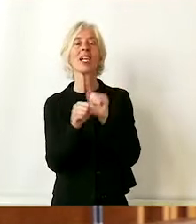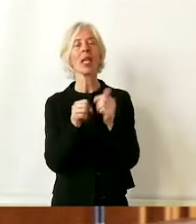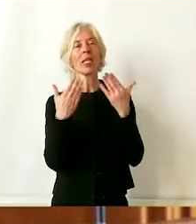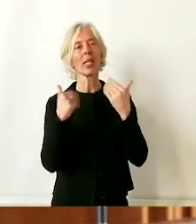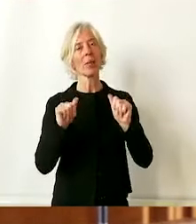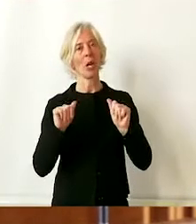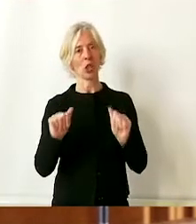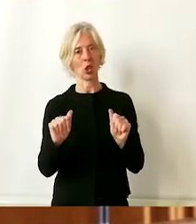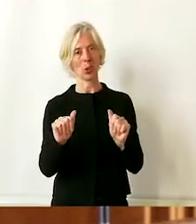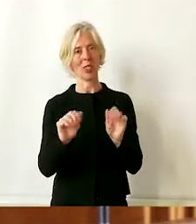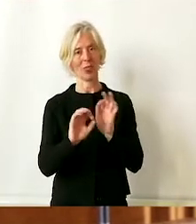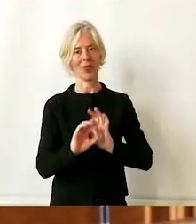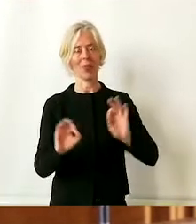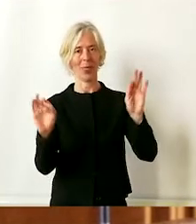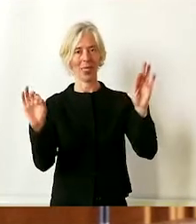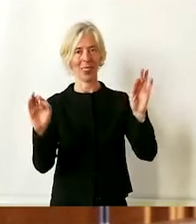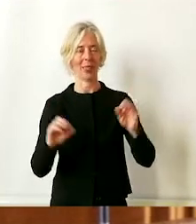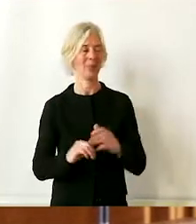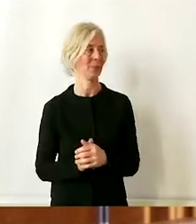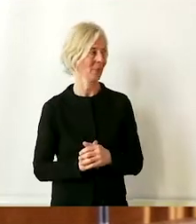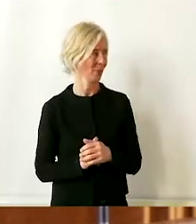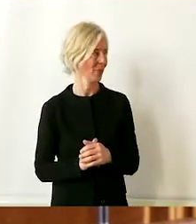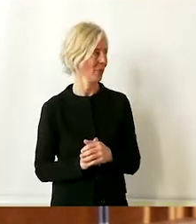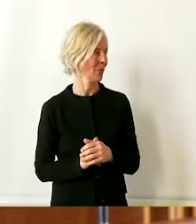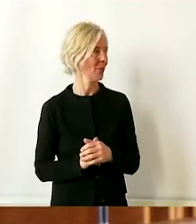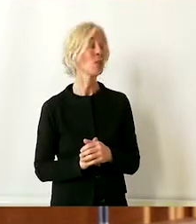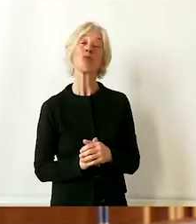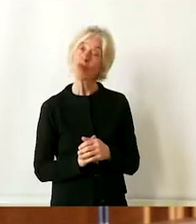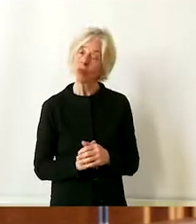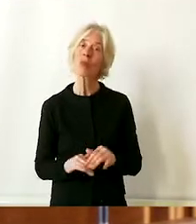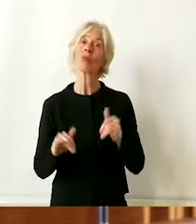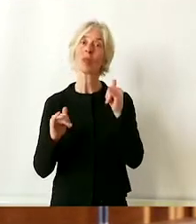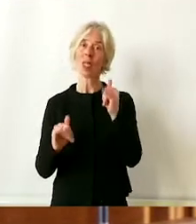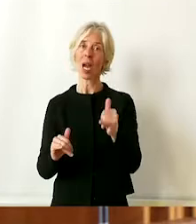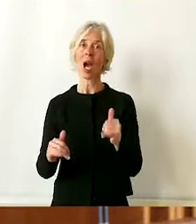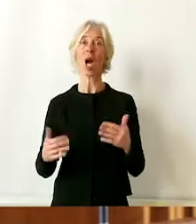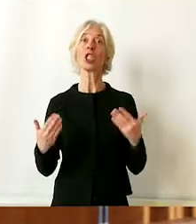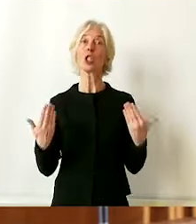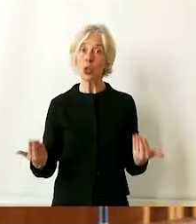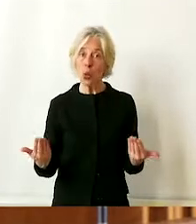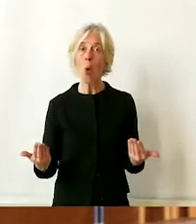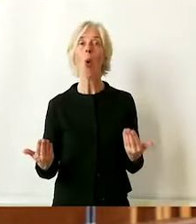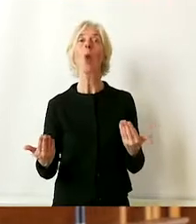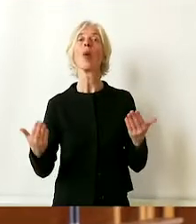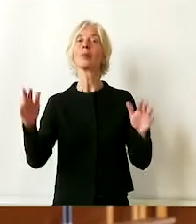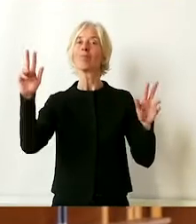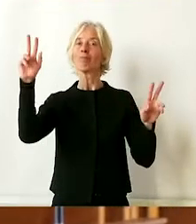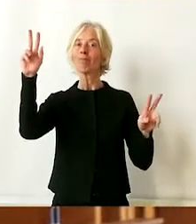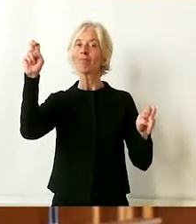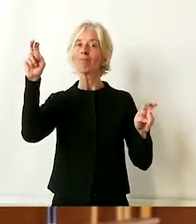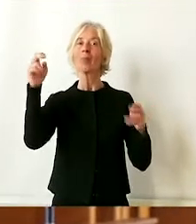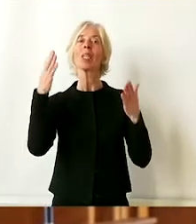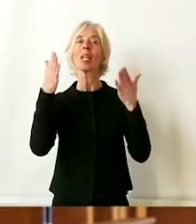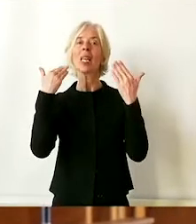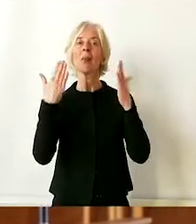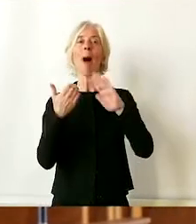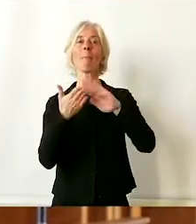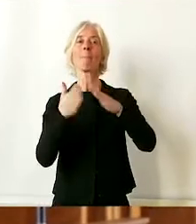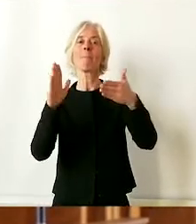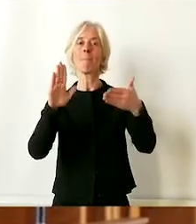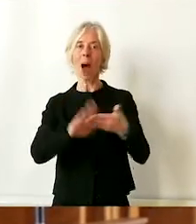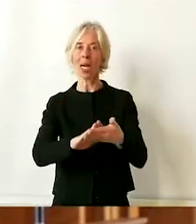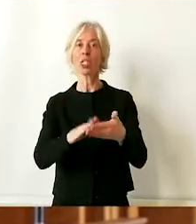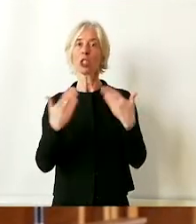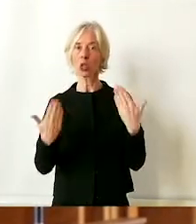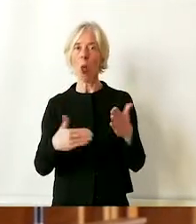machen in Privathaushalten. Ja, und so ist auch der Klimapakt ein bisschen aufgebaut. Ein Ziel zuvorderst ist natürlich, die